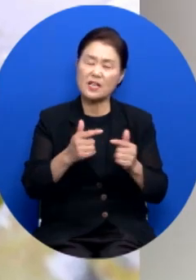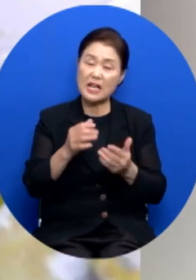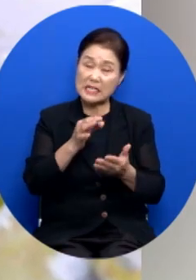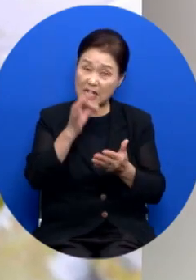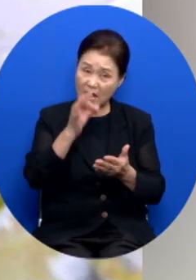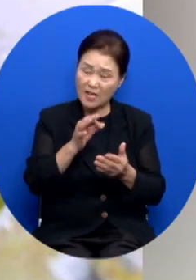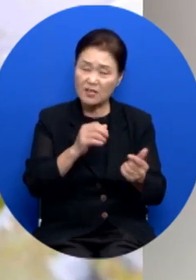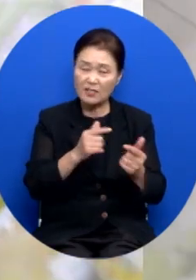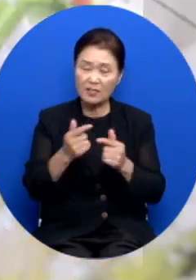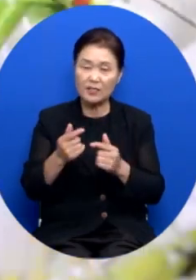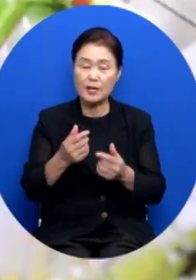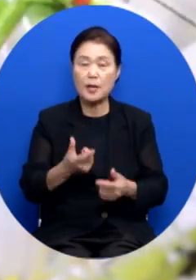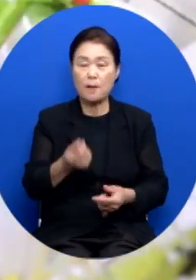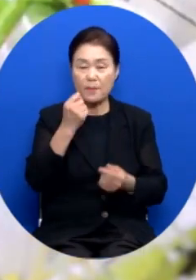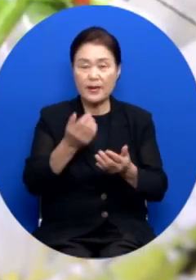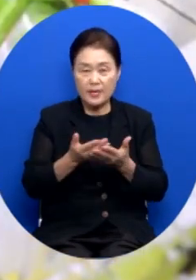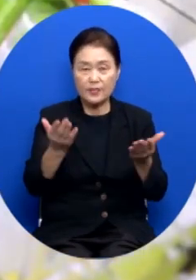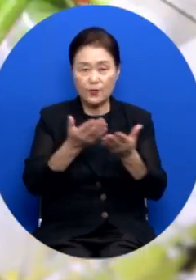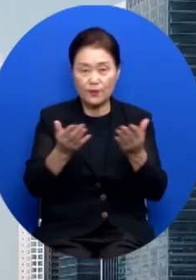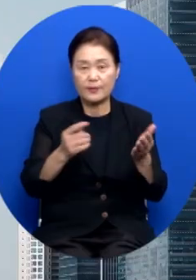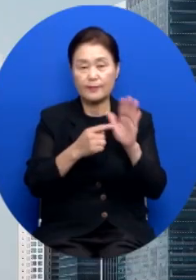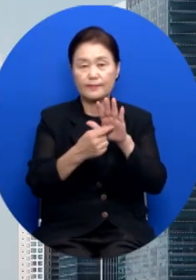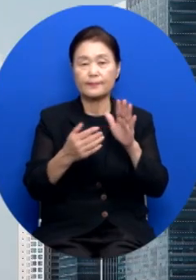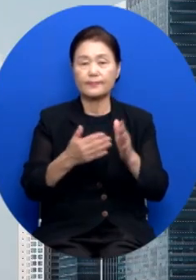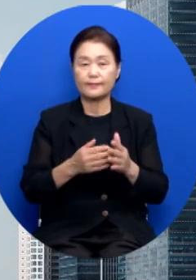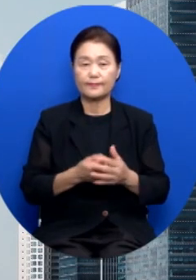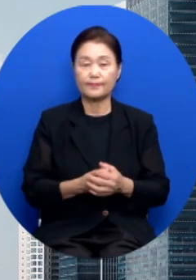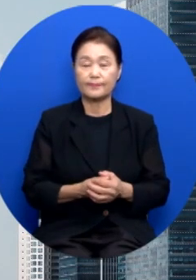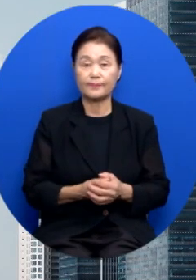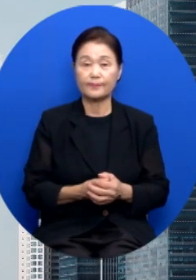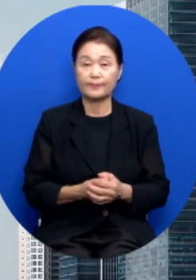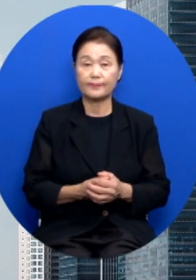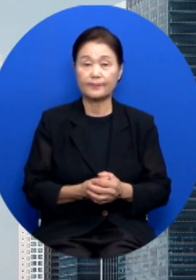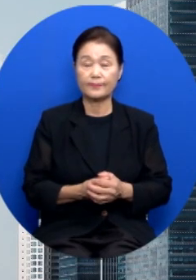신속하게 제공하겠다고 전했습니다.